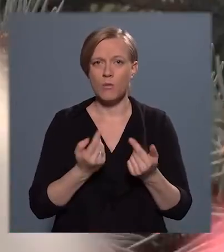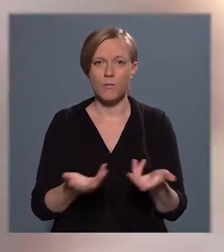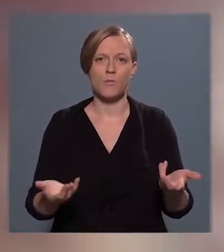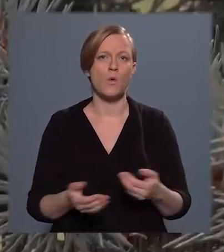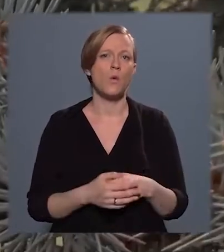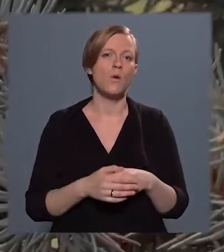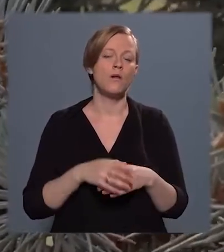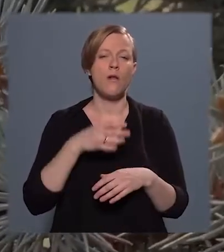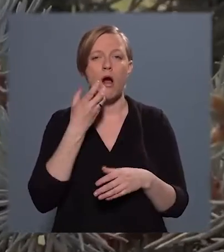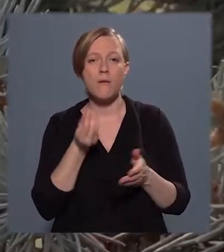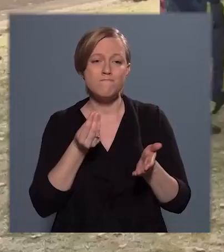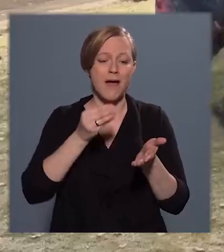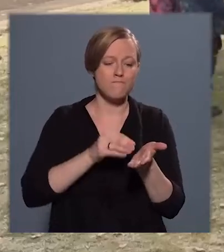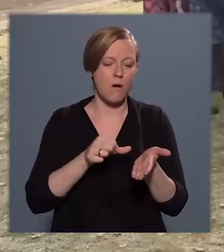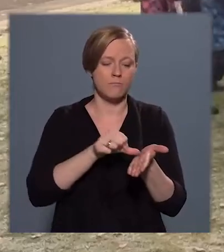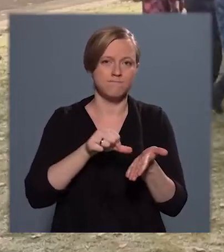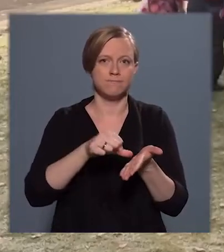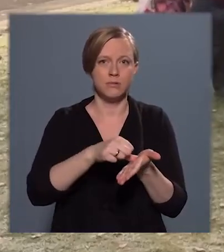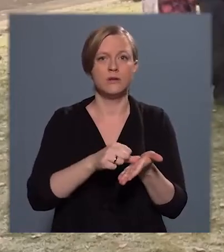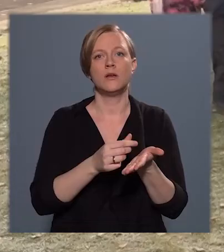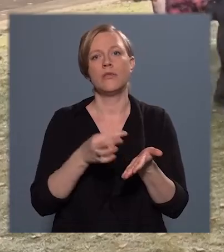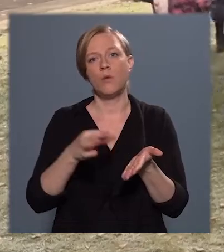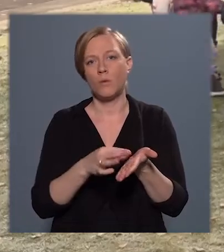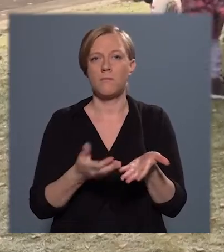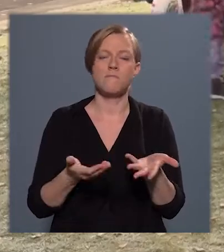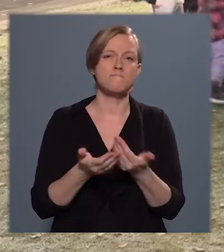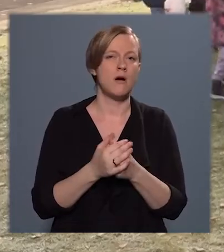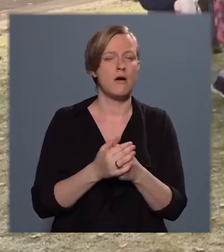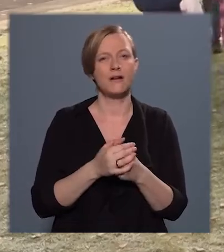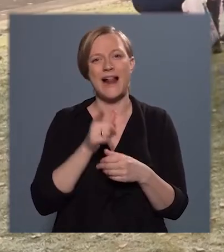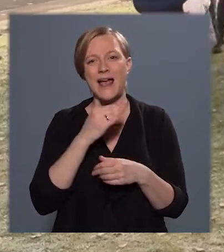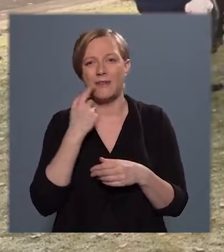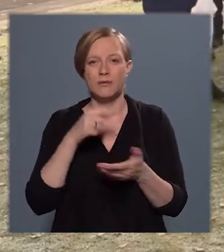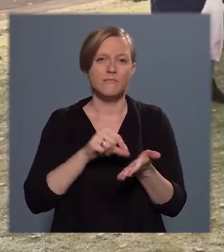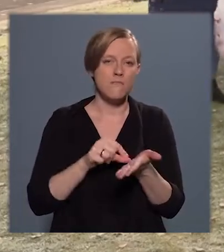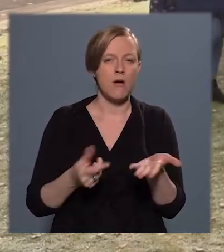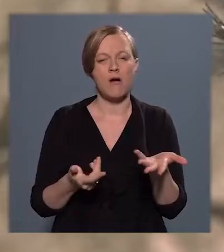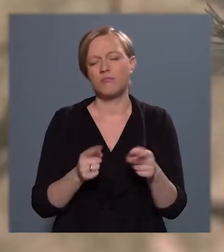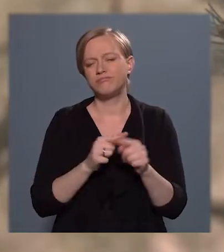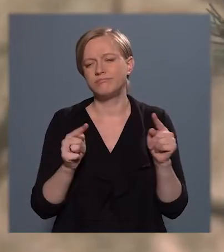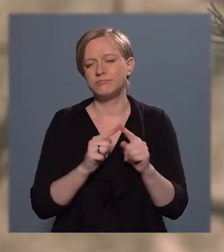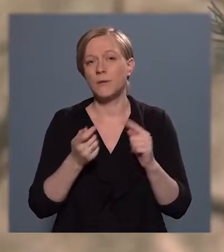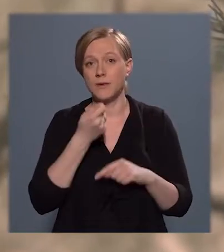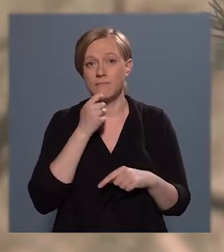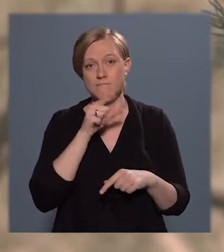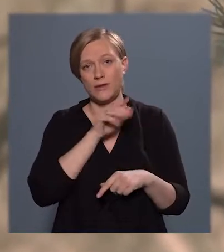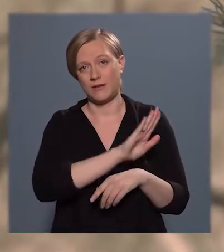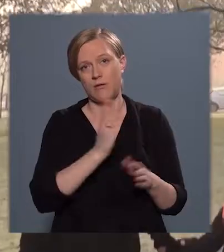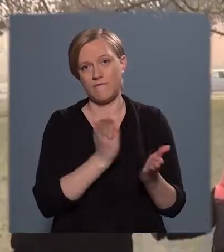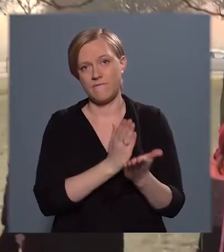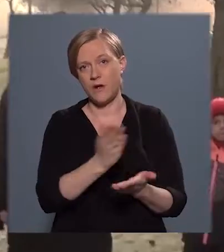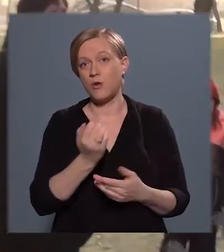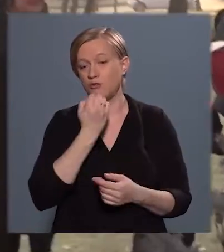készítik, almába szurkáltak, tökmagot, lemmagot, minden olyan magocskát, amit a madarak megehetnek. Tehát saját